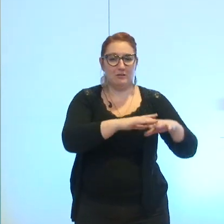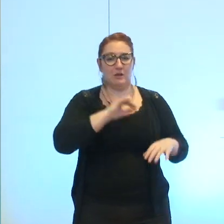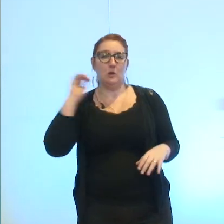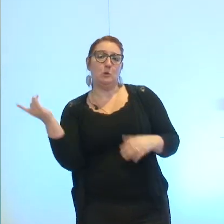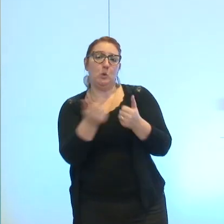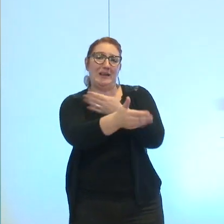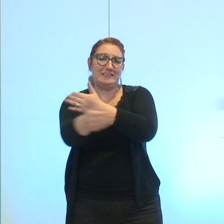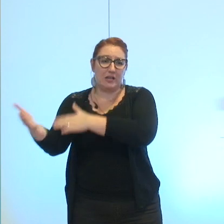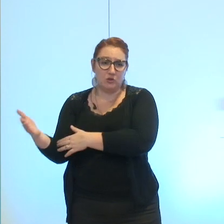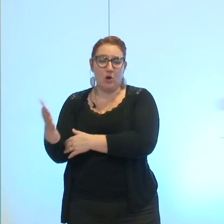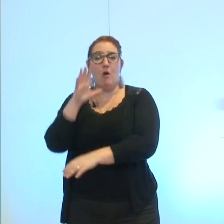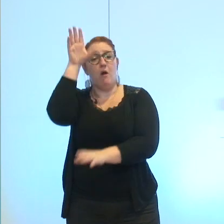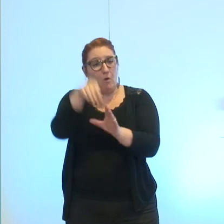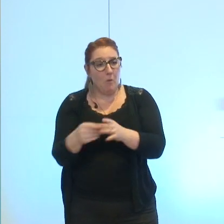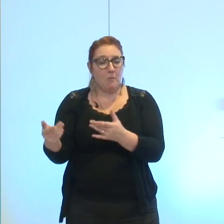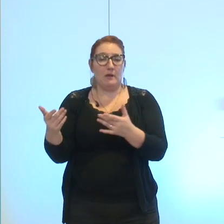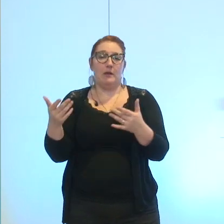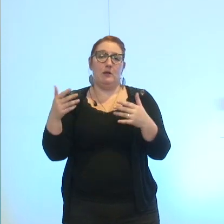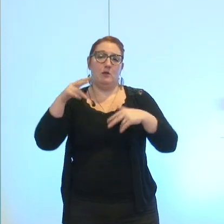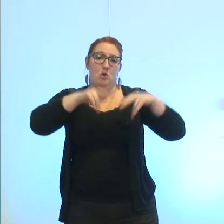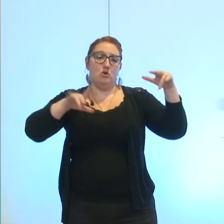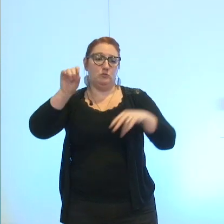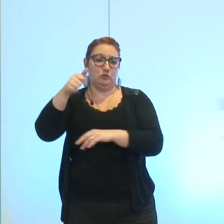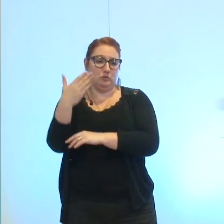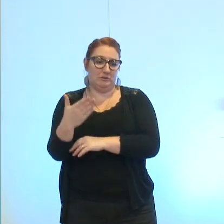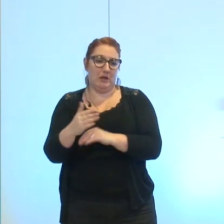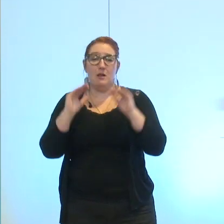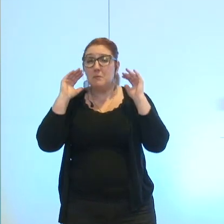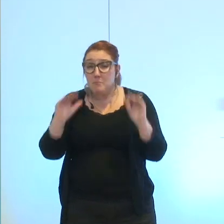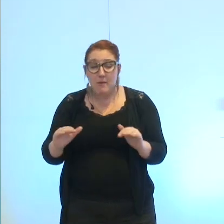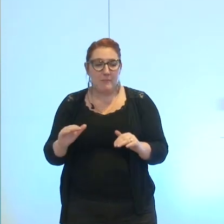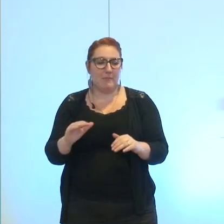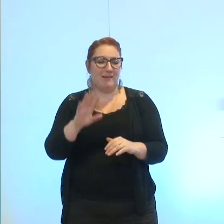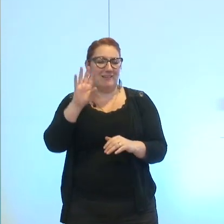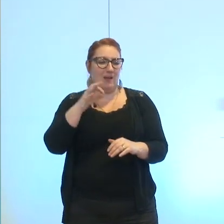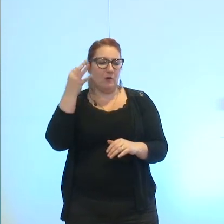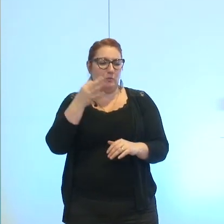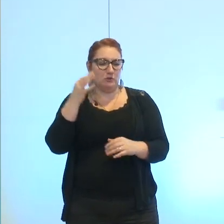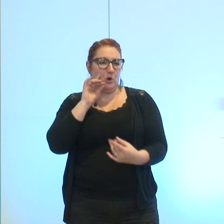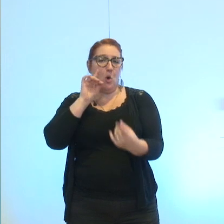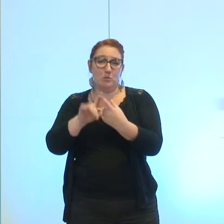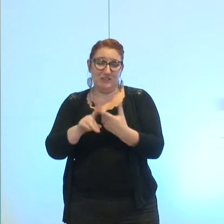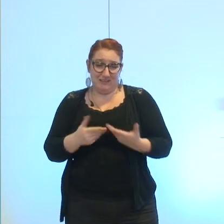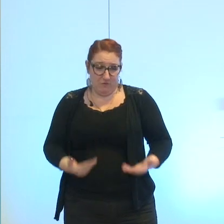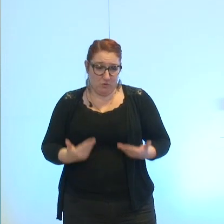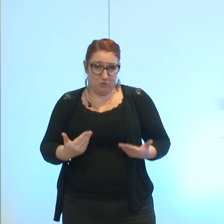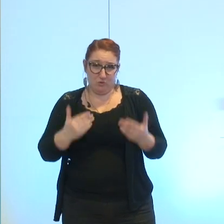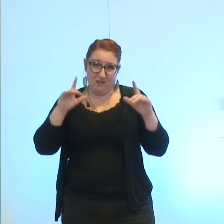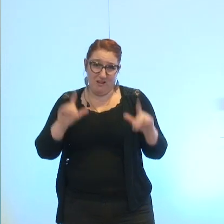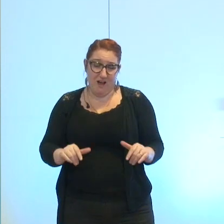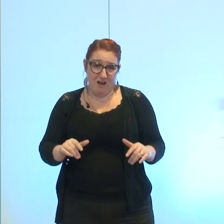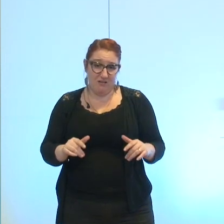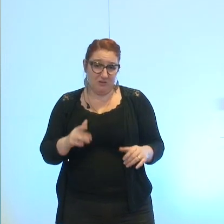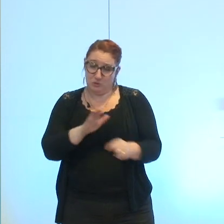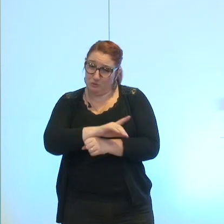comptent du logement social en nombre même si l'objectif de 40 % que vous affichez aujourd'hui ne